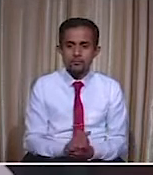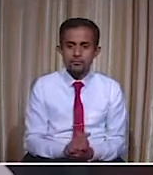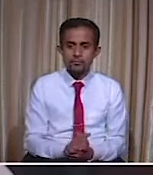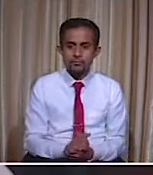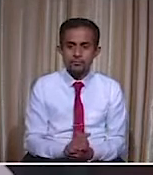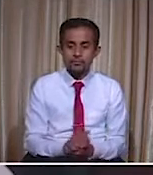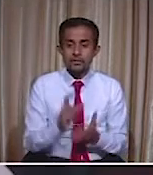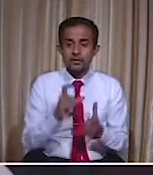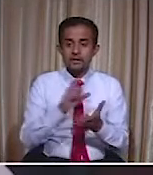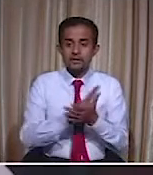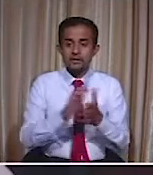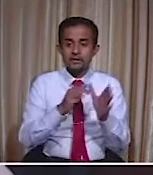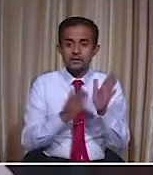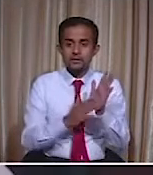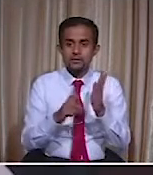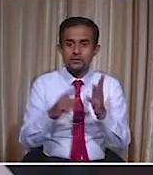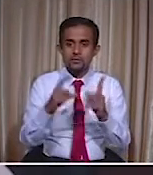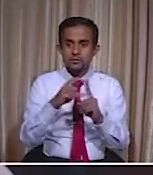චමුදිත සමරවික්‍රම